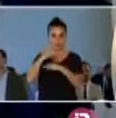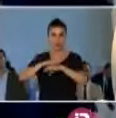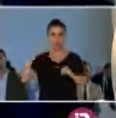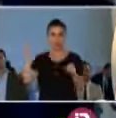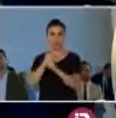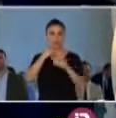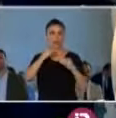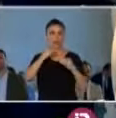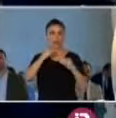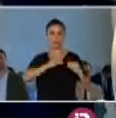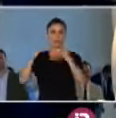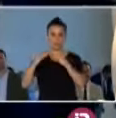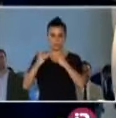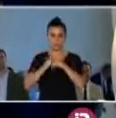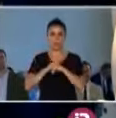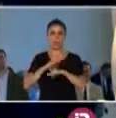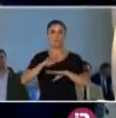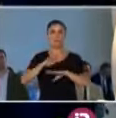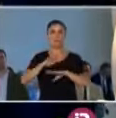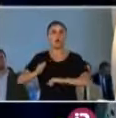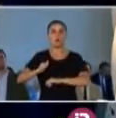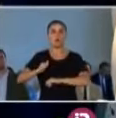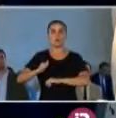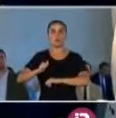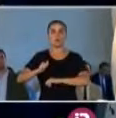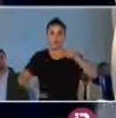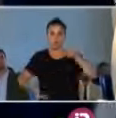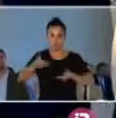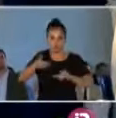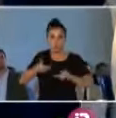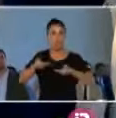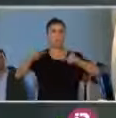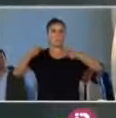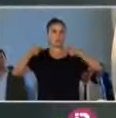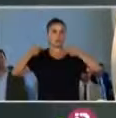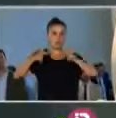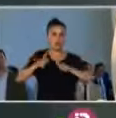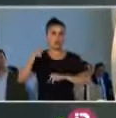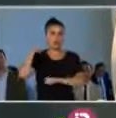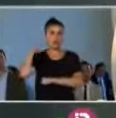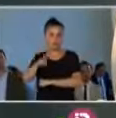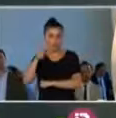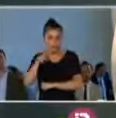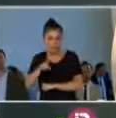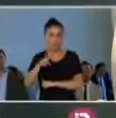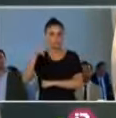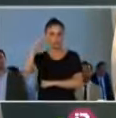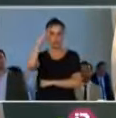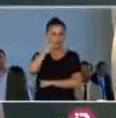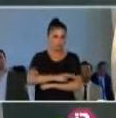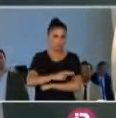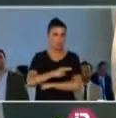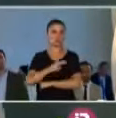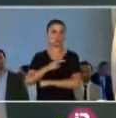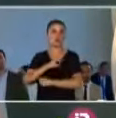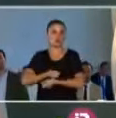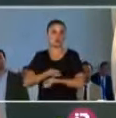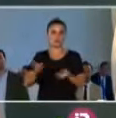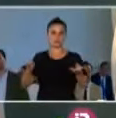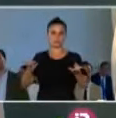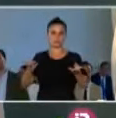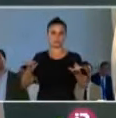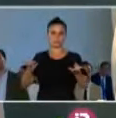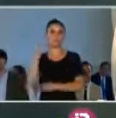de prosperitat, d'oportunitats i justícia, de llibertats i drets, de respecte i diversitat,